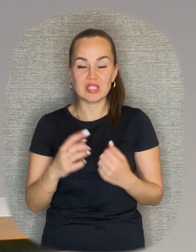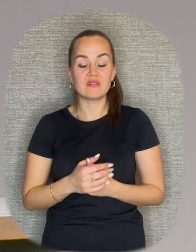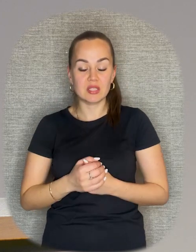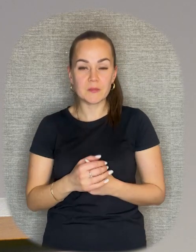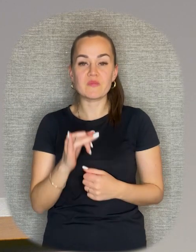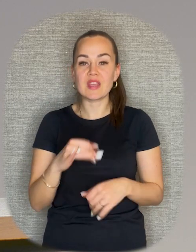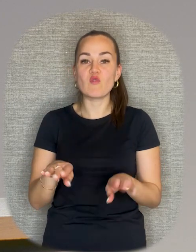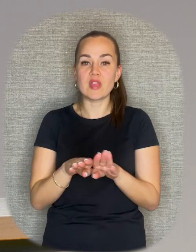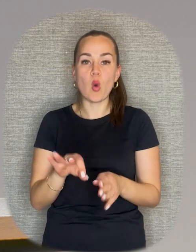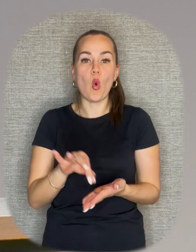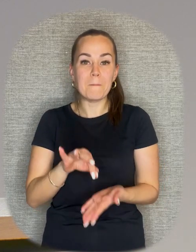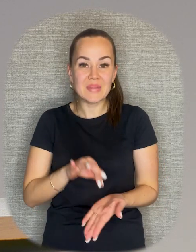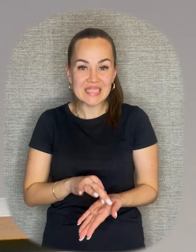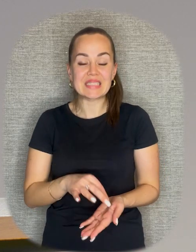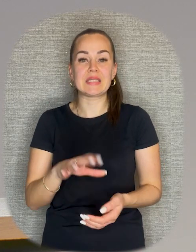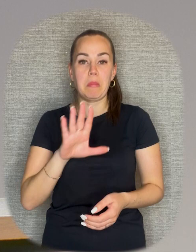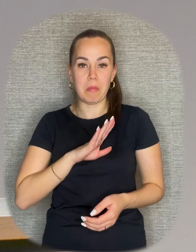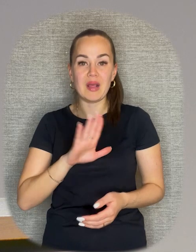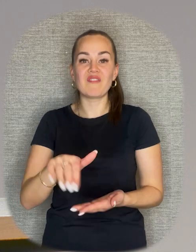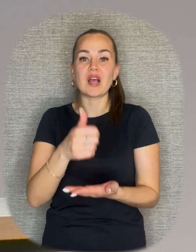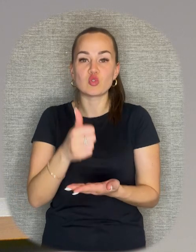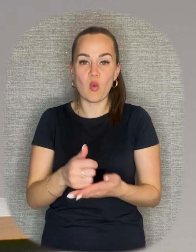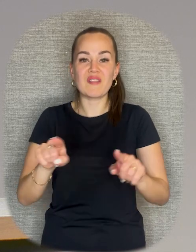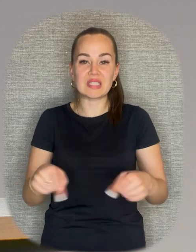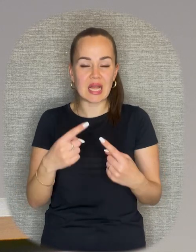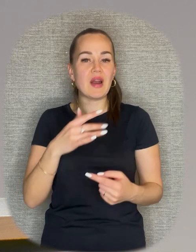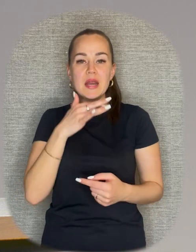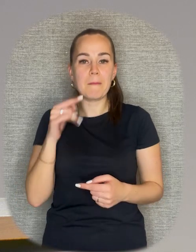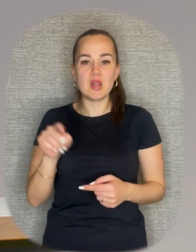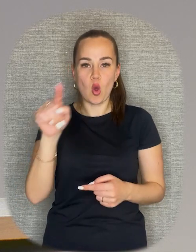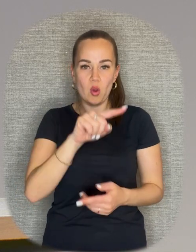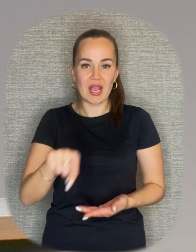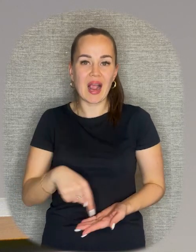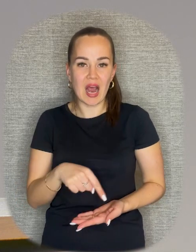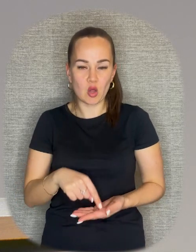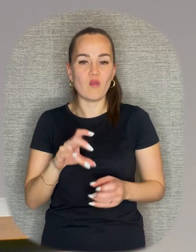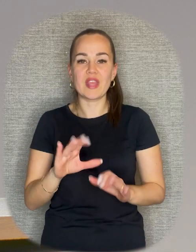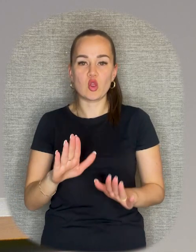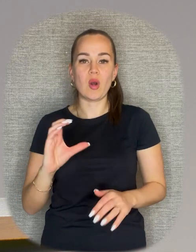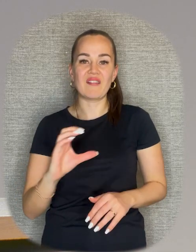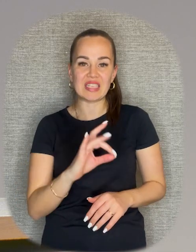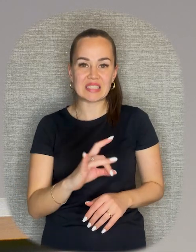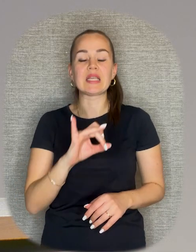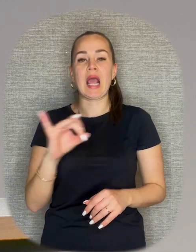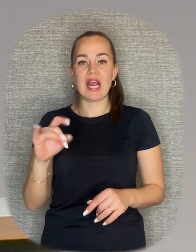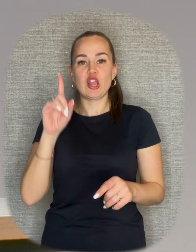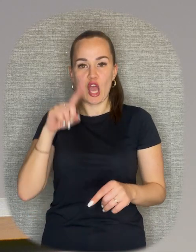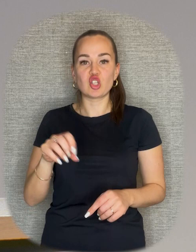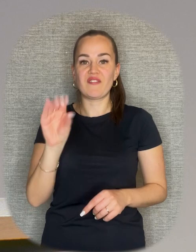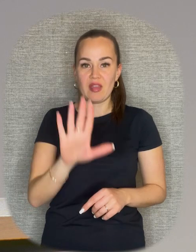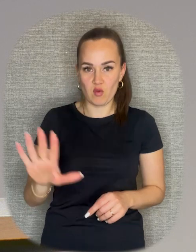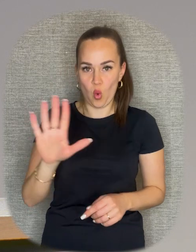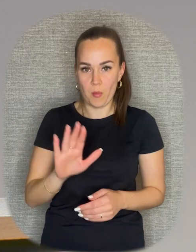величественные и вот здесь надо сказать что такой же принцип по сути лежал в основе восстановления очень многих городов И не только советских но